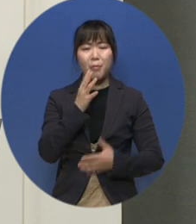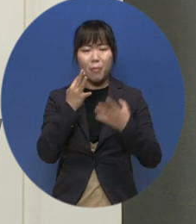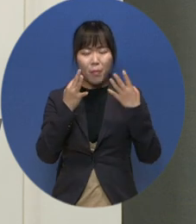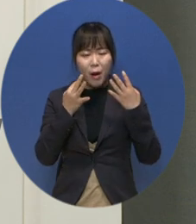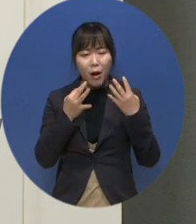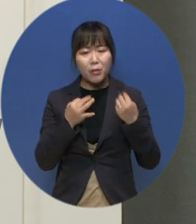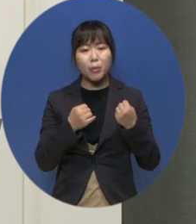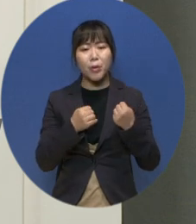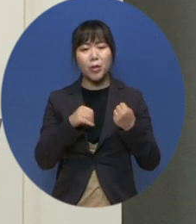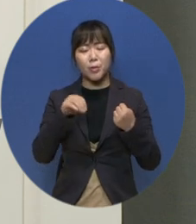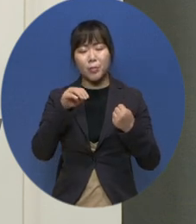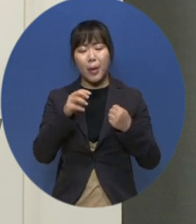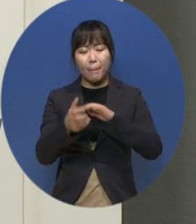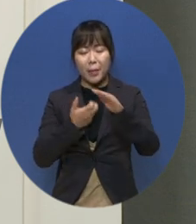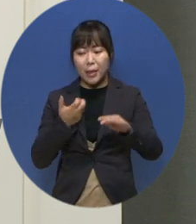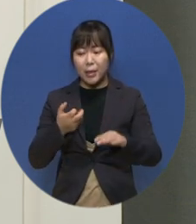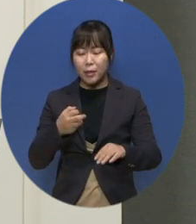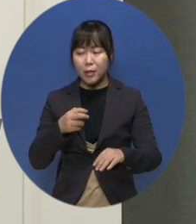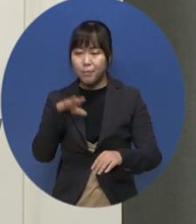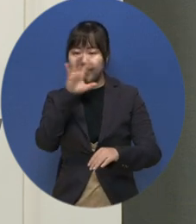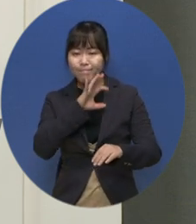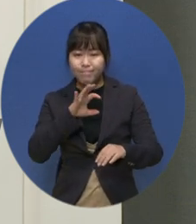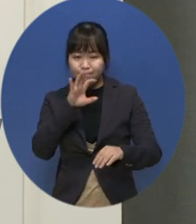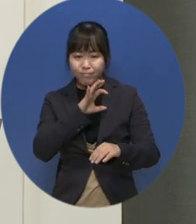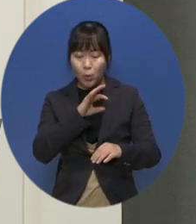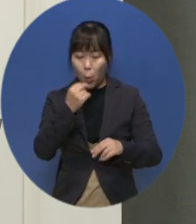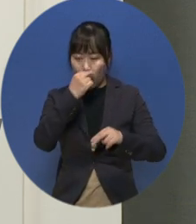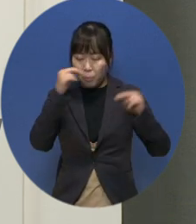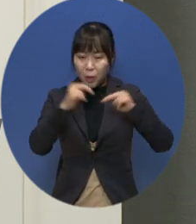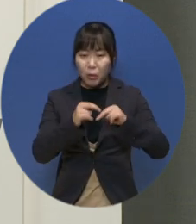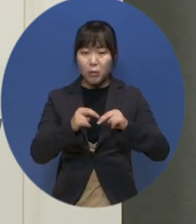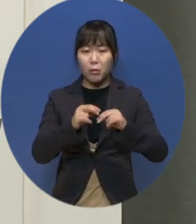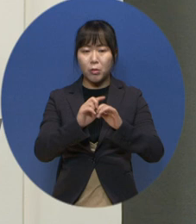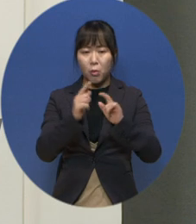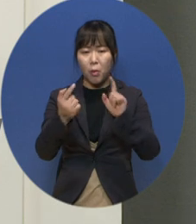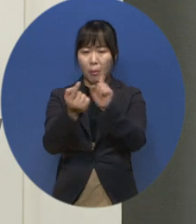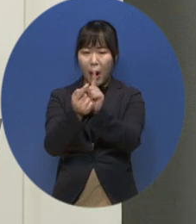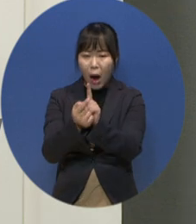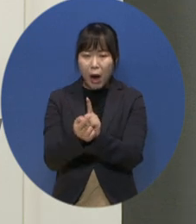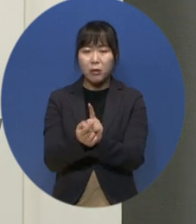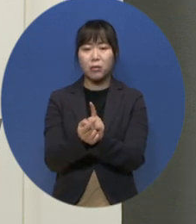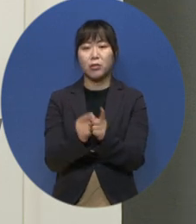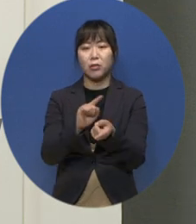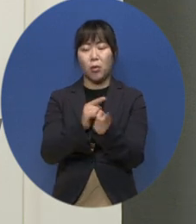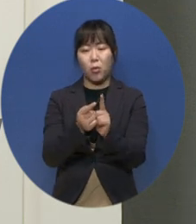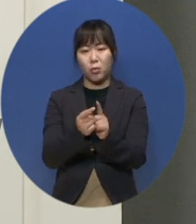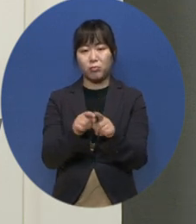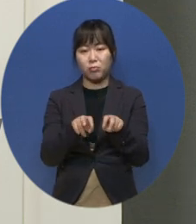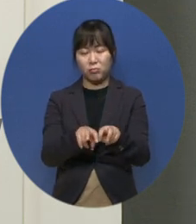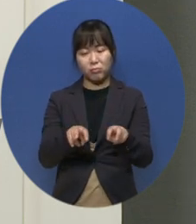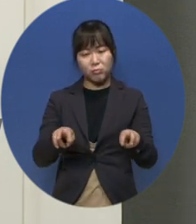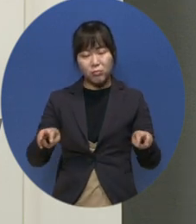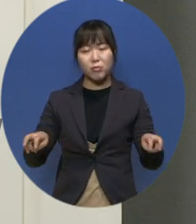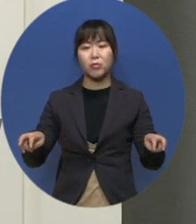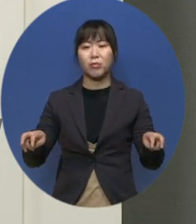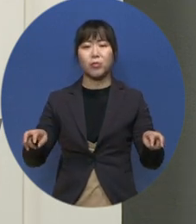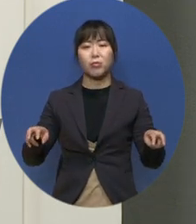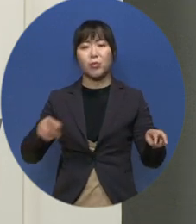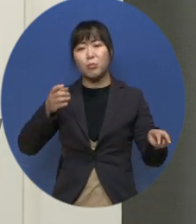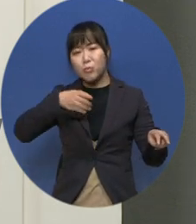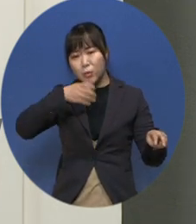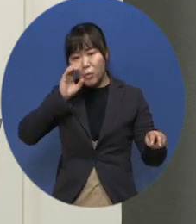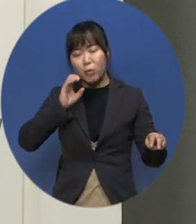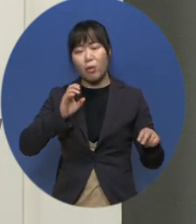연습을 리허설도 하고 연습하는 과정에 접촉도 해야 하고 같이 나란히 앉아서